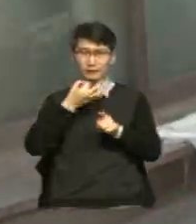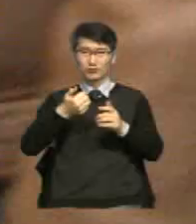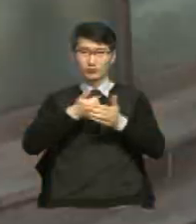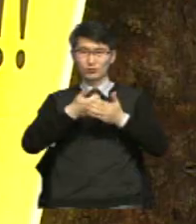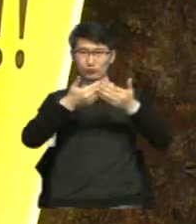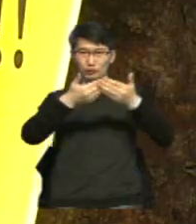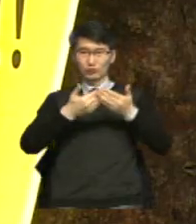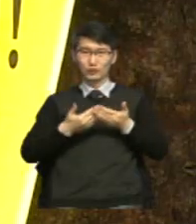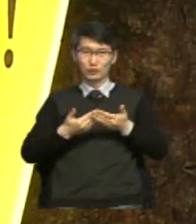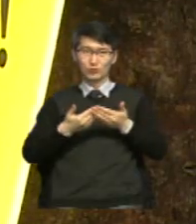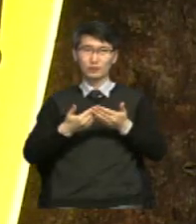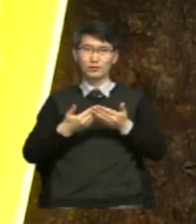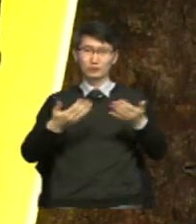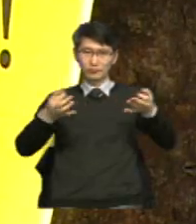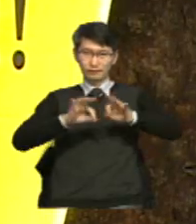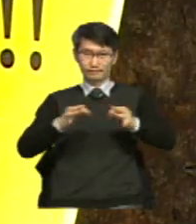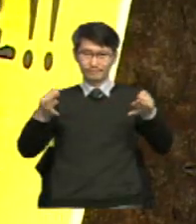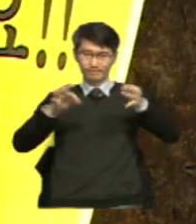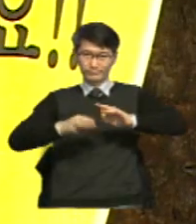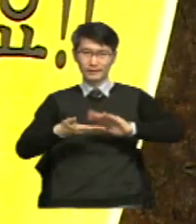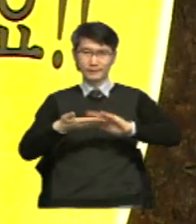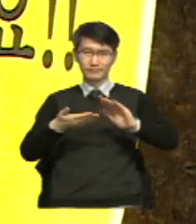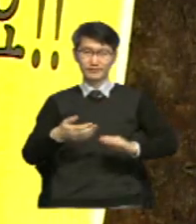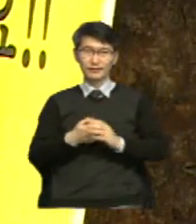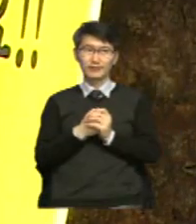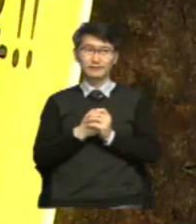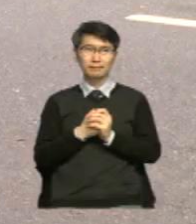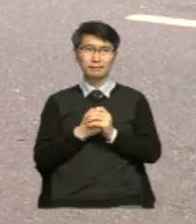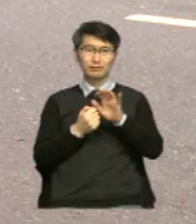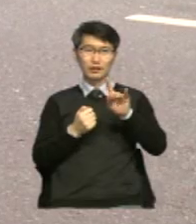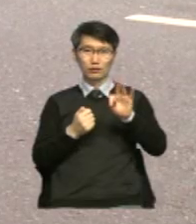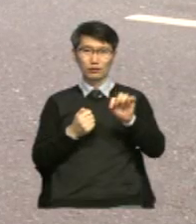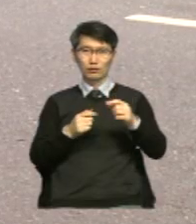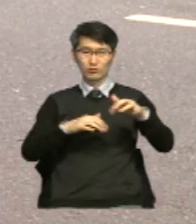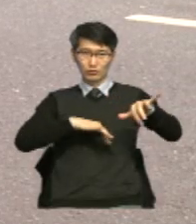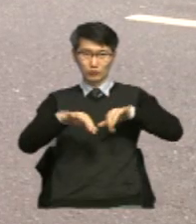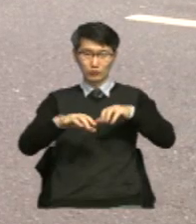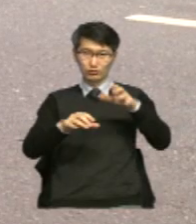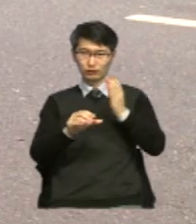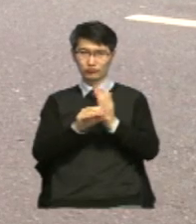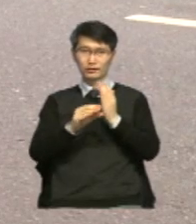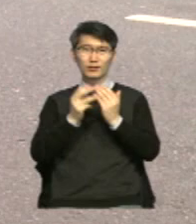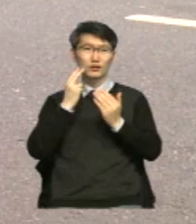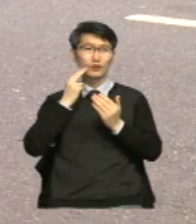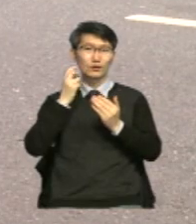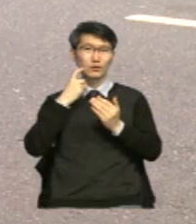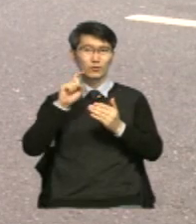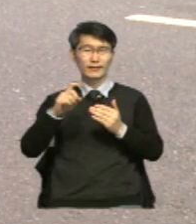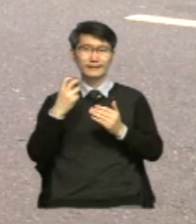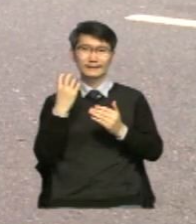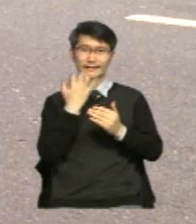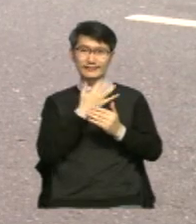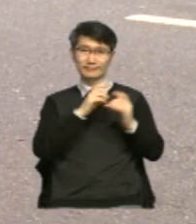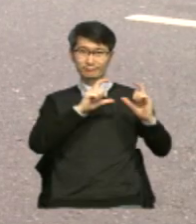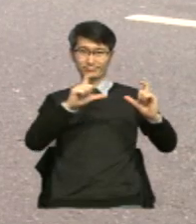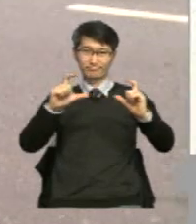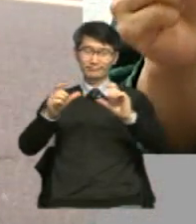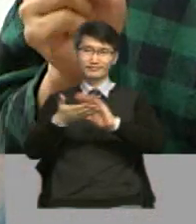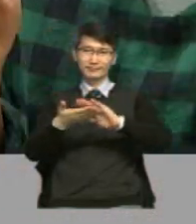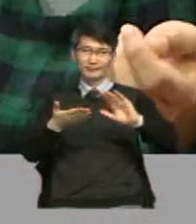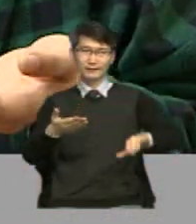내어줬고 십시일반 기금도 모였습니다. 망원동 도로 한복판 노란색 현수막이 내걸린